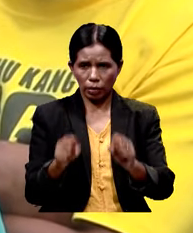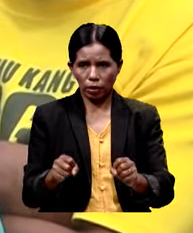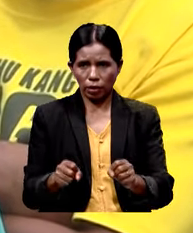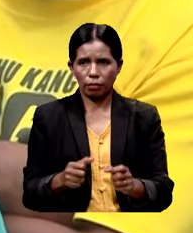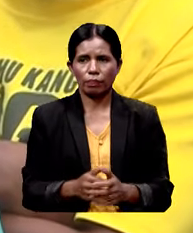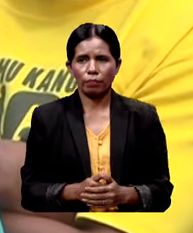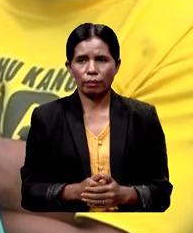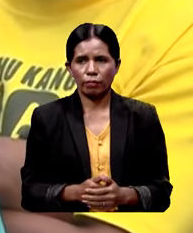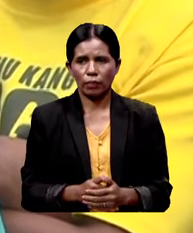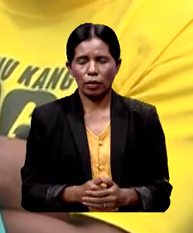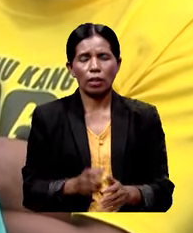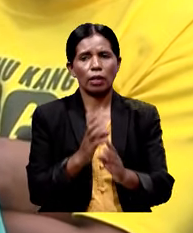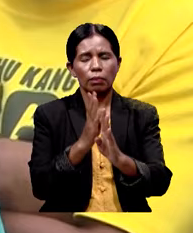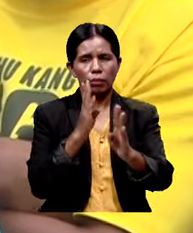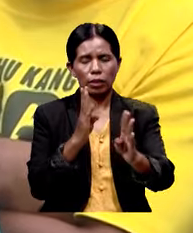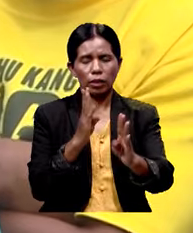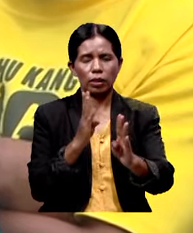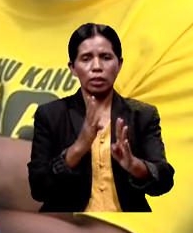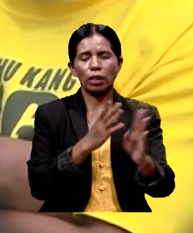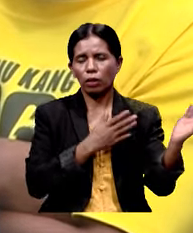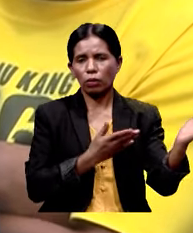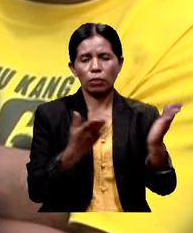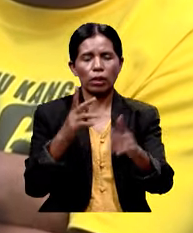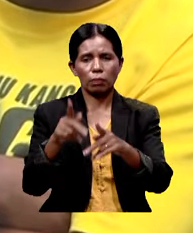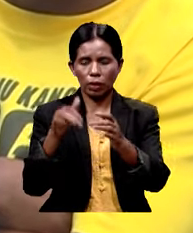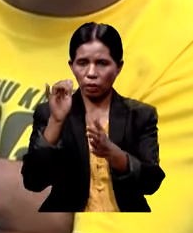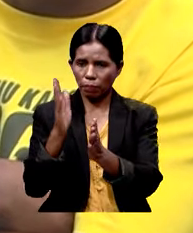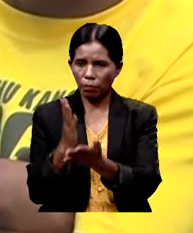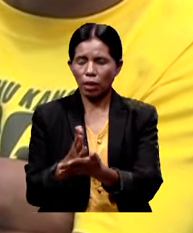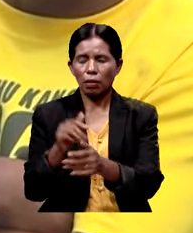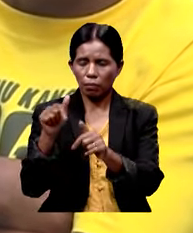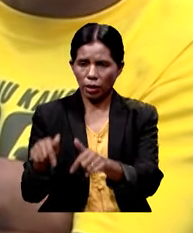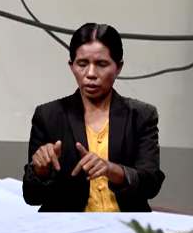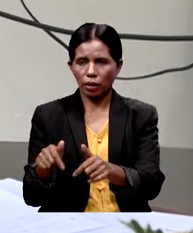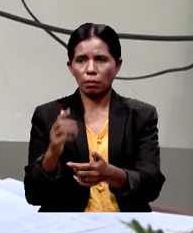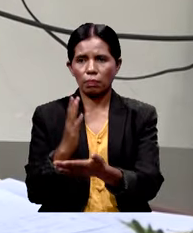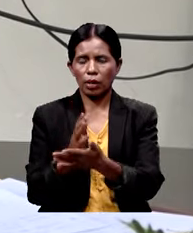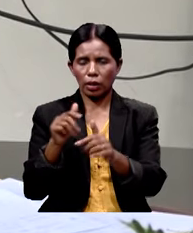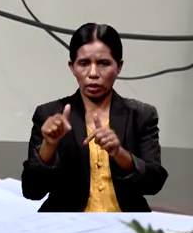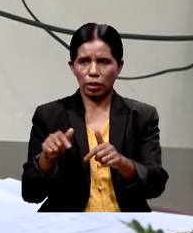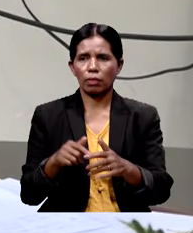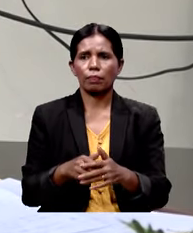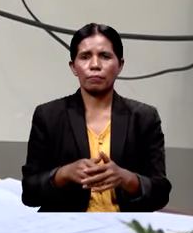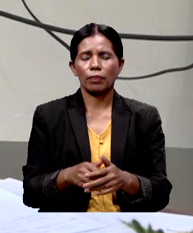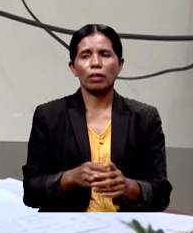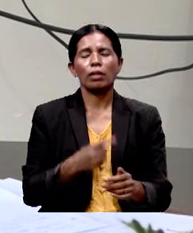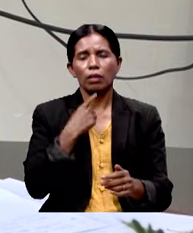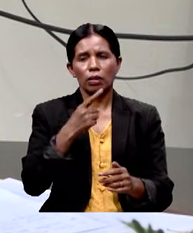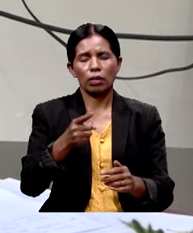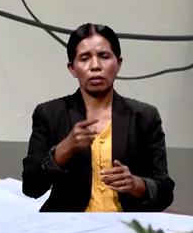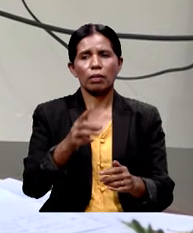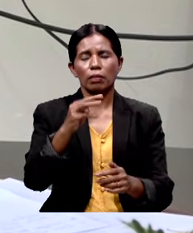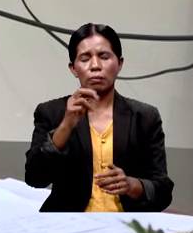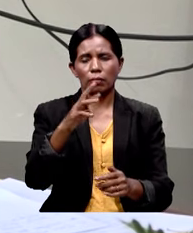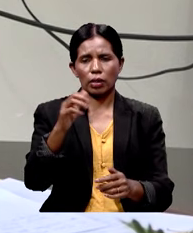mos ba penu pa bisi na bema mai datu ngai mana tingki kontrol mos widen. Tama amos seru tasa ba guber. Hatamba preokupa saune Maria